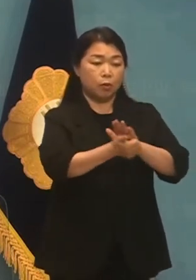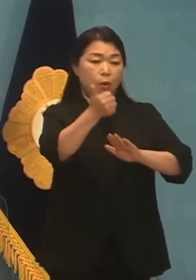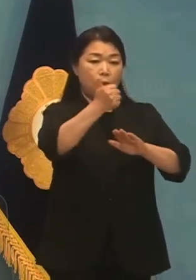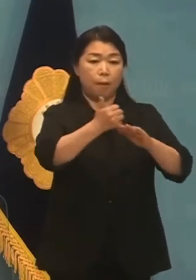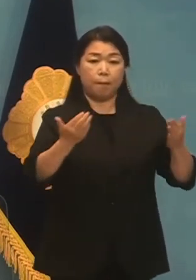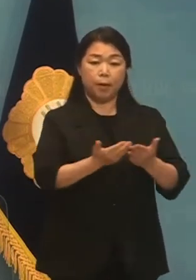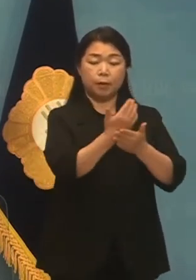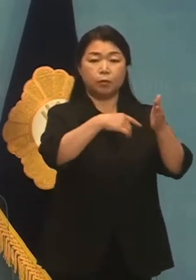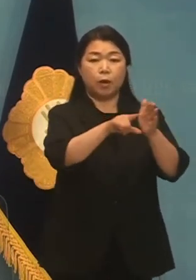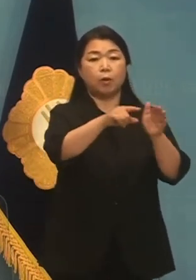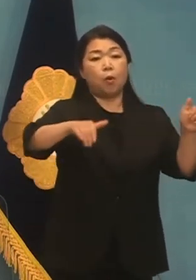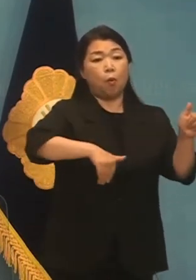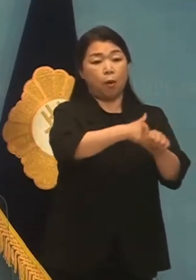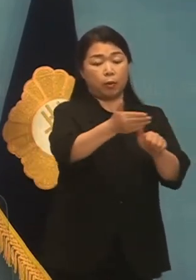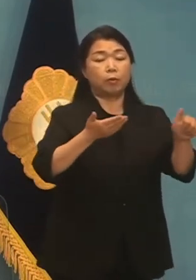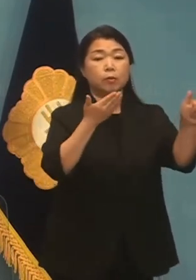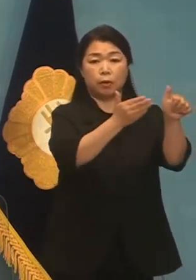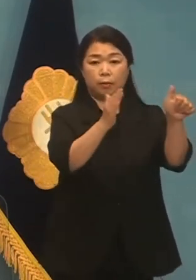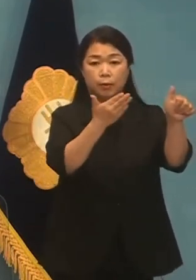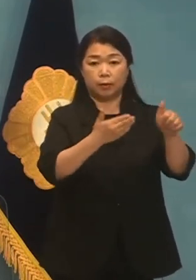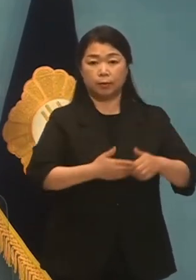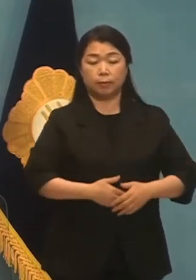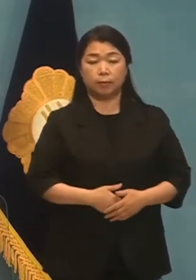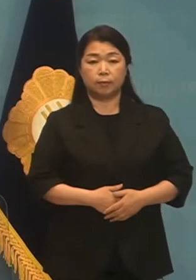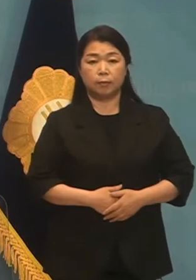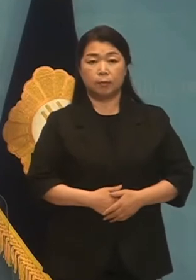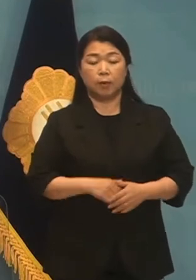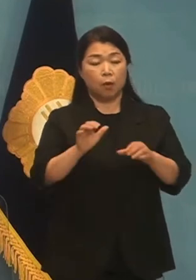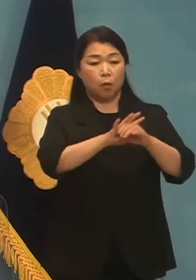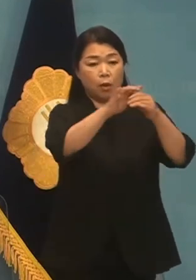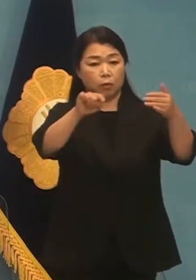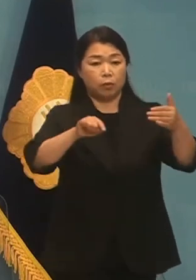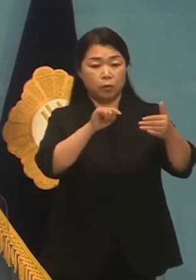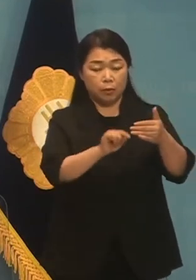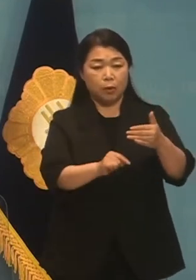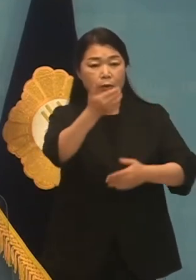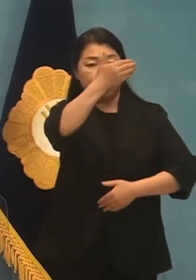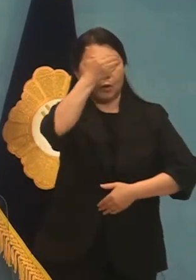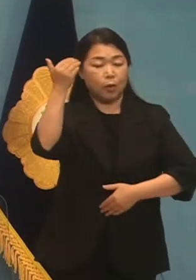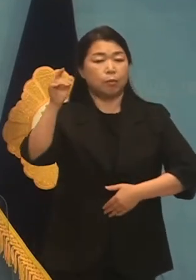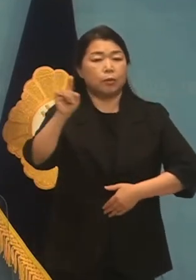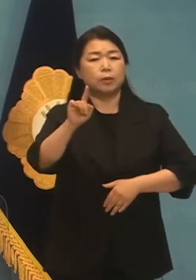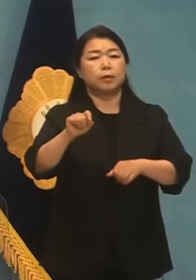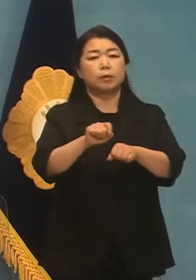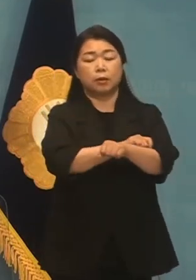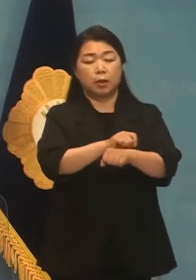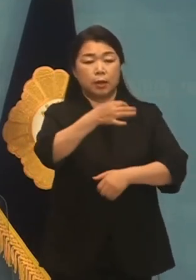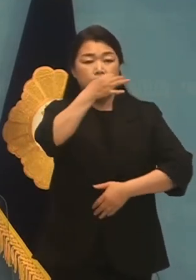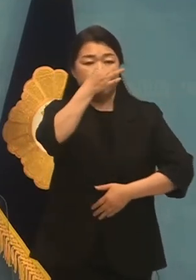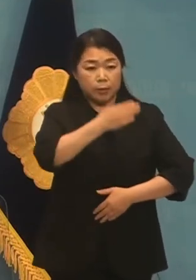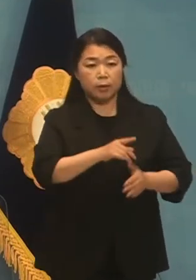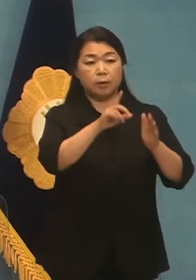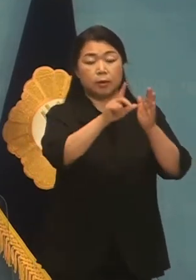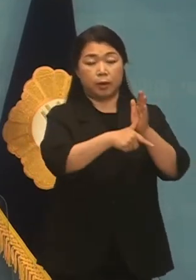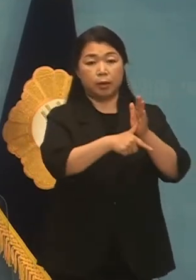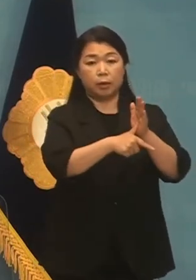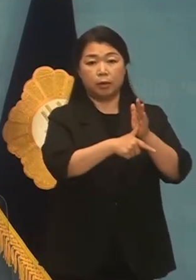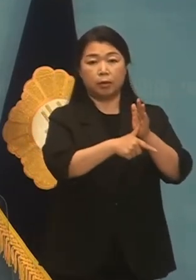있는 환경을 제공해 주어야 합니다. 코로나19 속에서 청년들은 특히 힘든 시기를 보내고